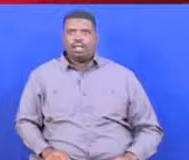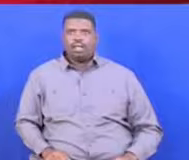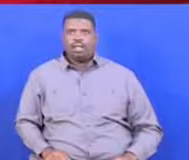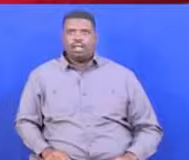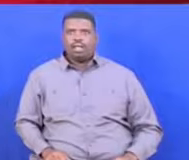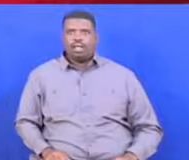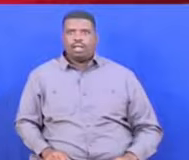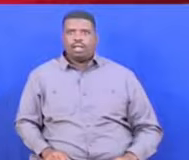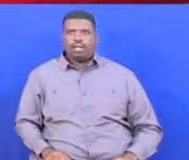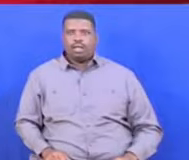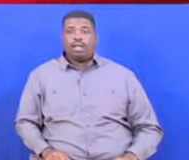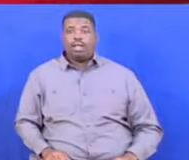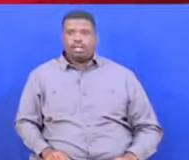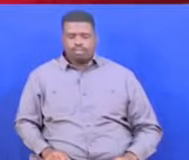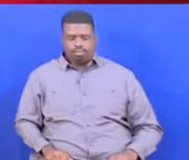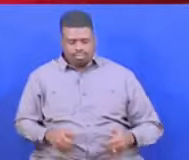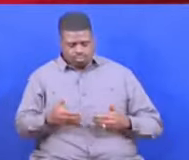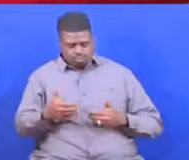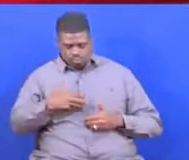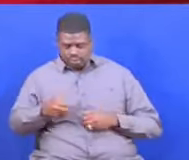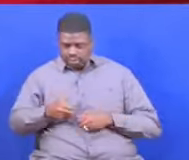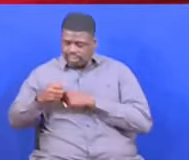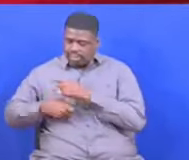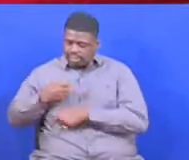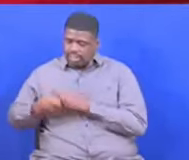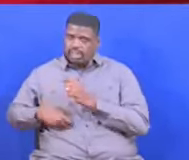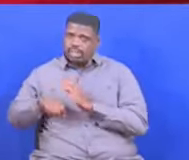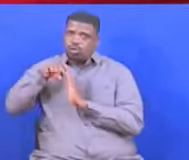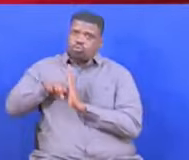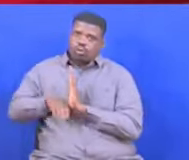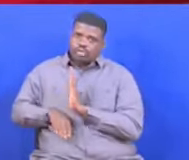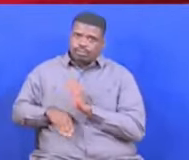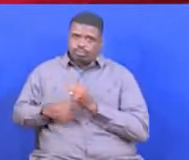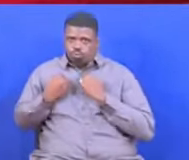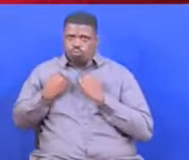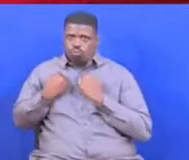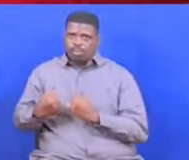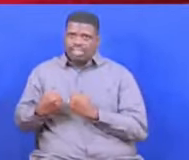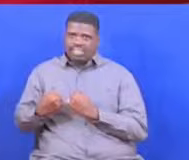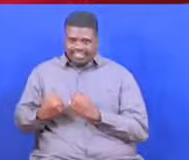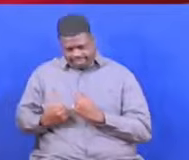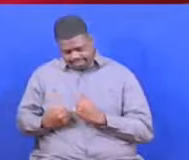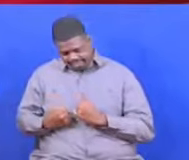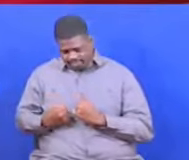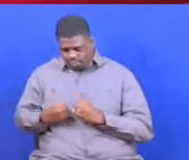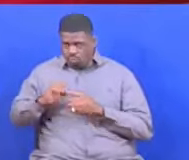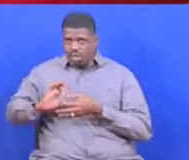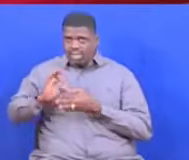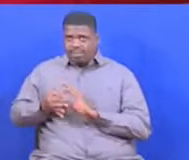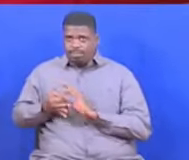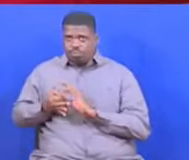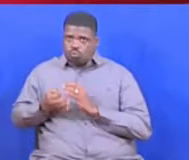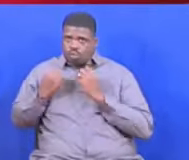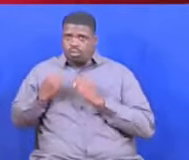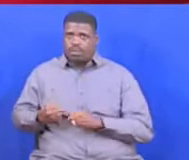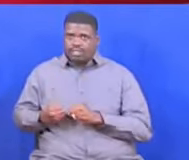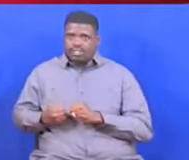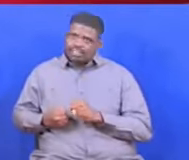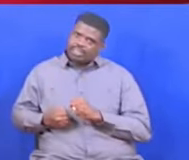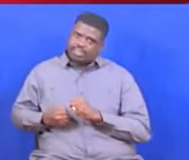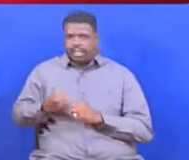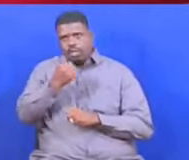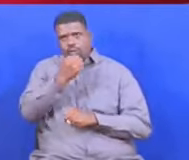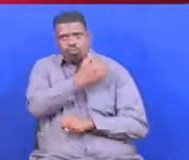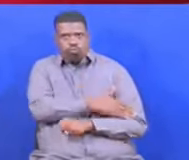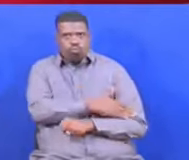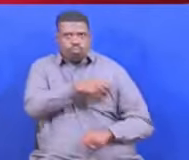yake kikamilifu. Aidha, wizara inaendelea na kuratibu na kuimarisha huduma za mfuko huo ili uendelee kuwafikia